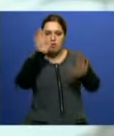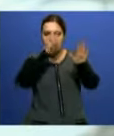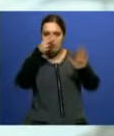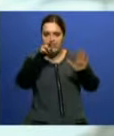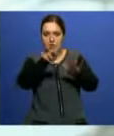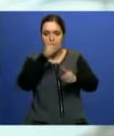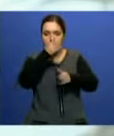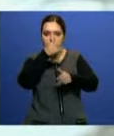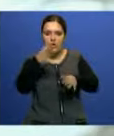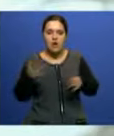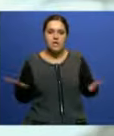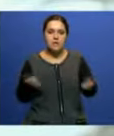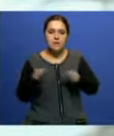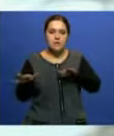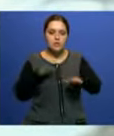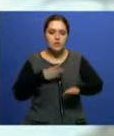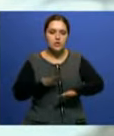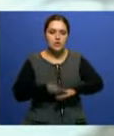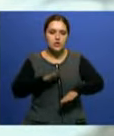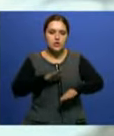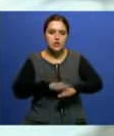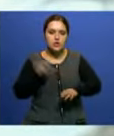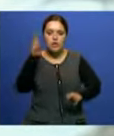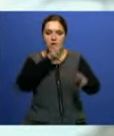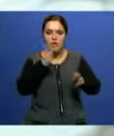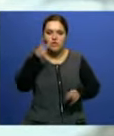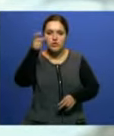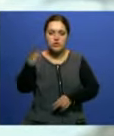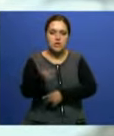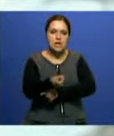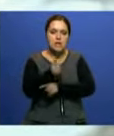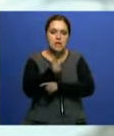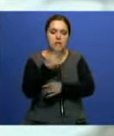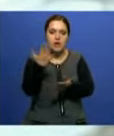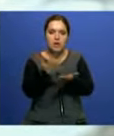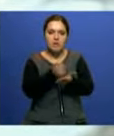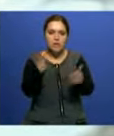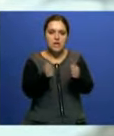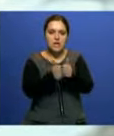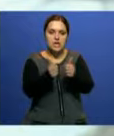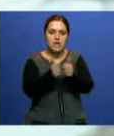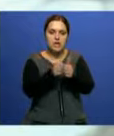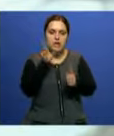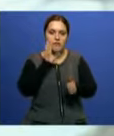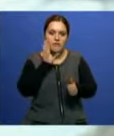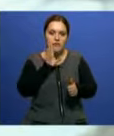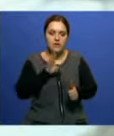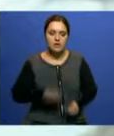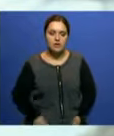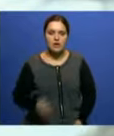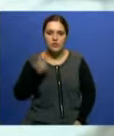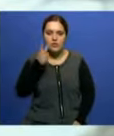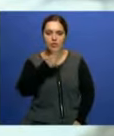проводить спасательную операцию было непросто заблудившиеся рыбаки были обнаружены там же вблизи канала каравай двое мужчин